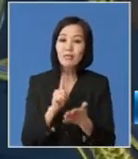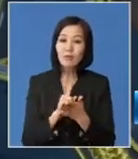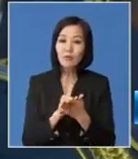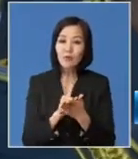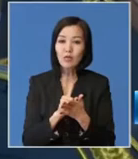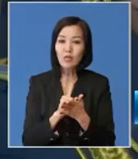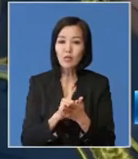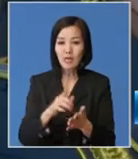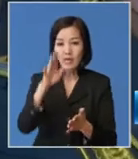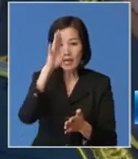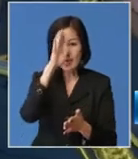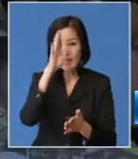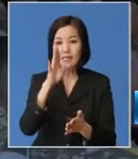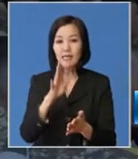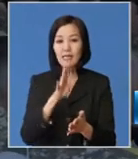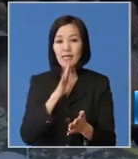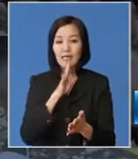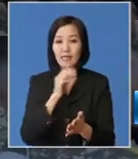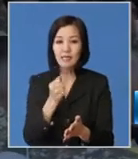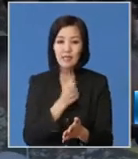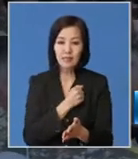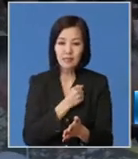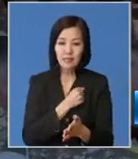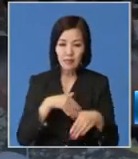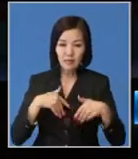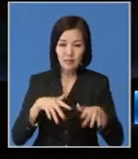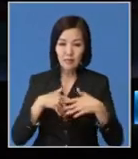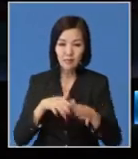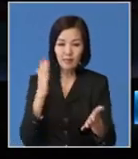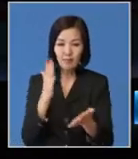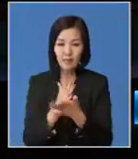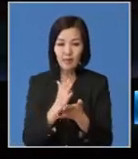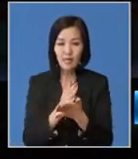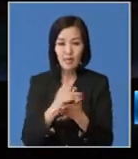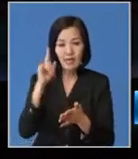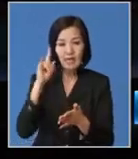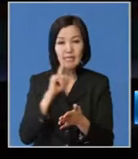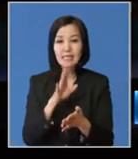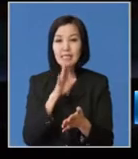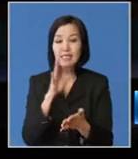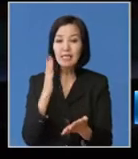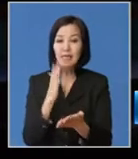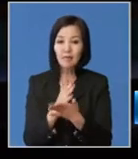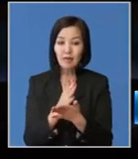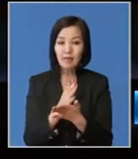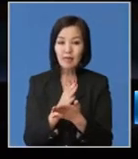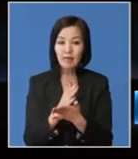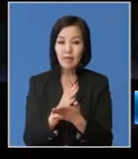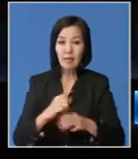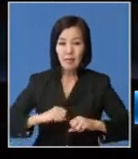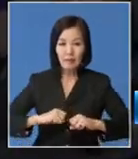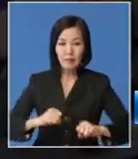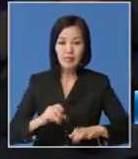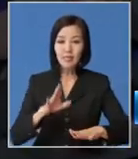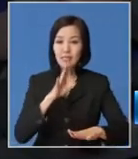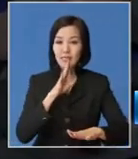жолында ерлермен қатар иық тіресе сапқа тұрып, қызмет етіп жүрген қазақ қыздары да бар арамызда. Әлия мен Мәншүктің жалғасындай болған сол